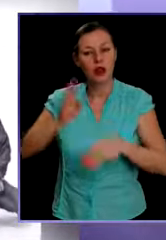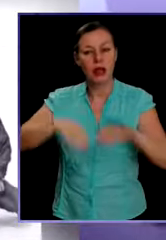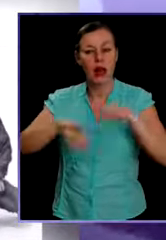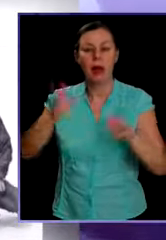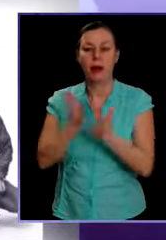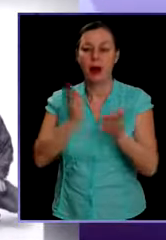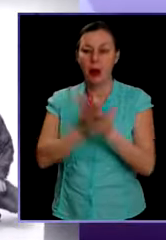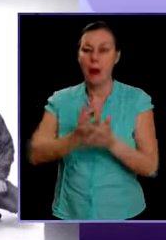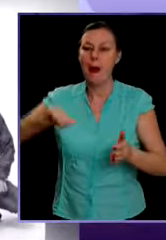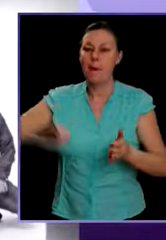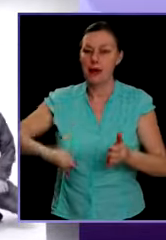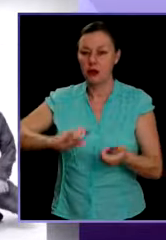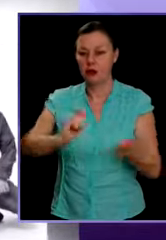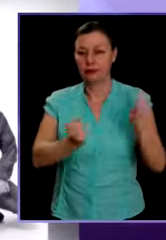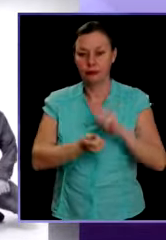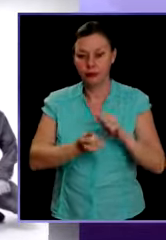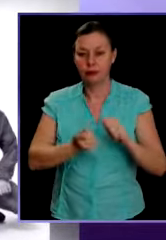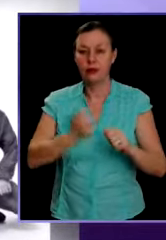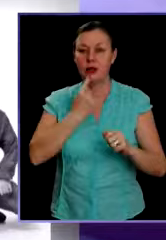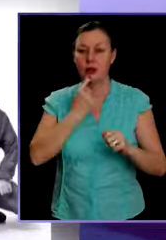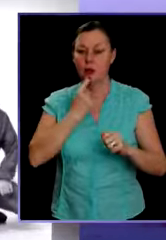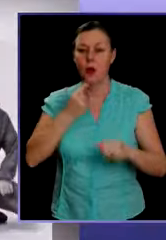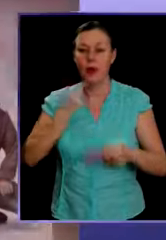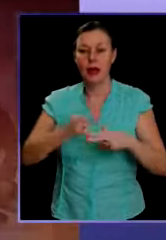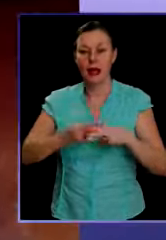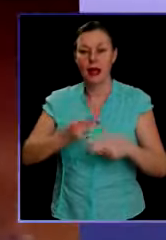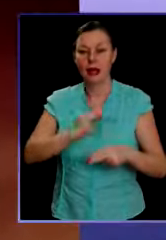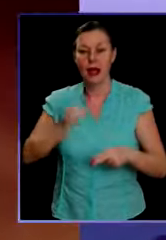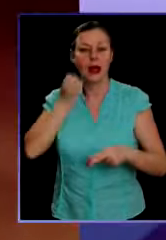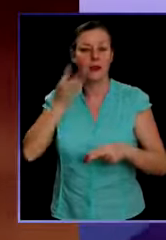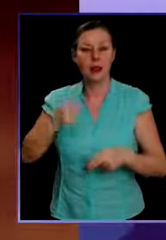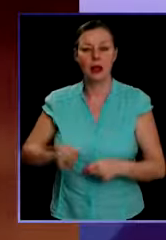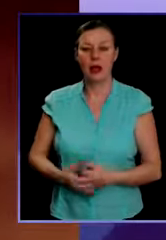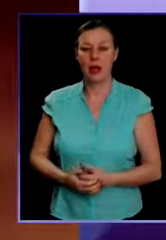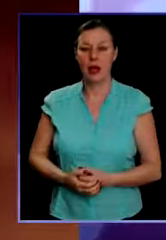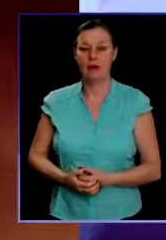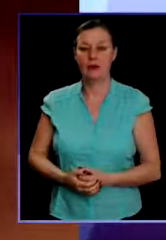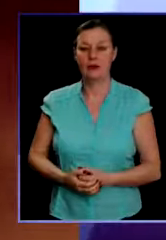alkalmazható, ami biztonságosabbá teszi a diabéteszes betegek mindennapjait.